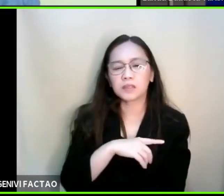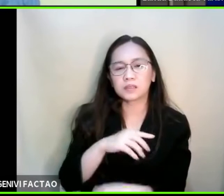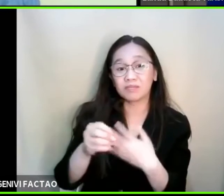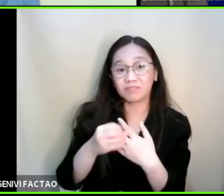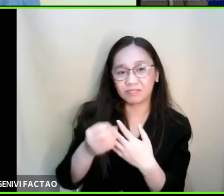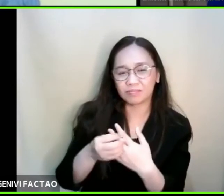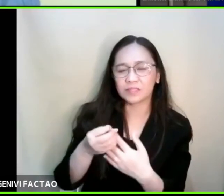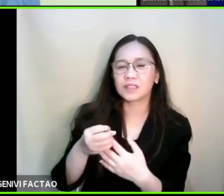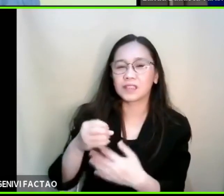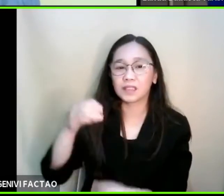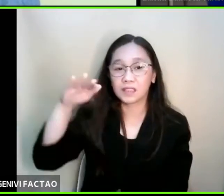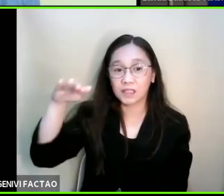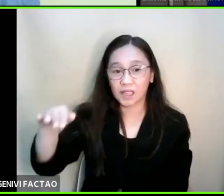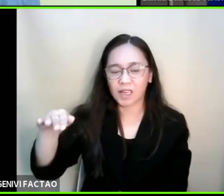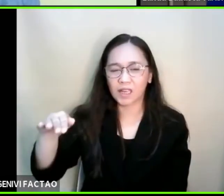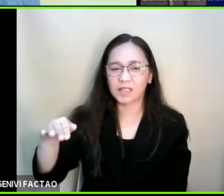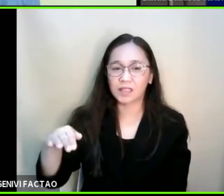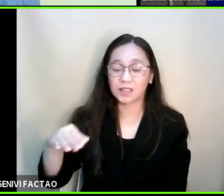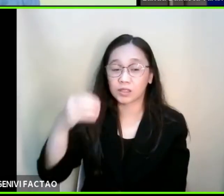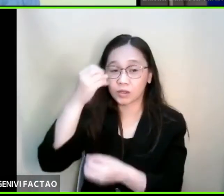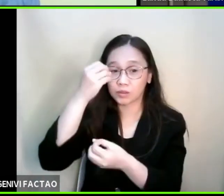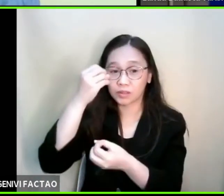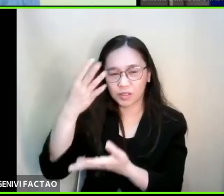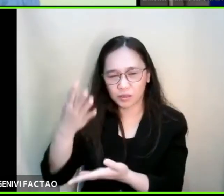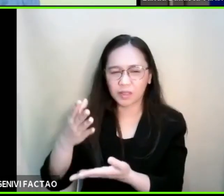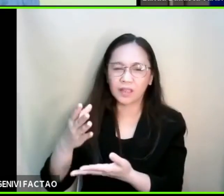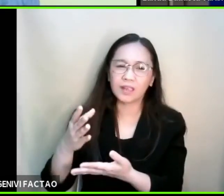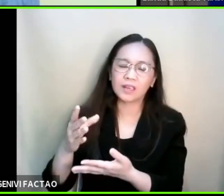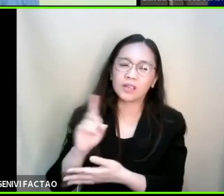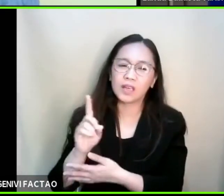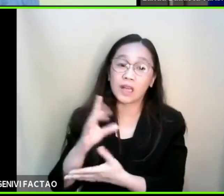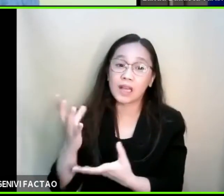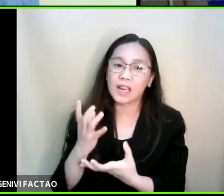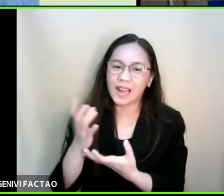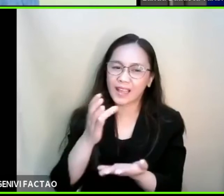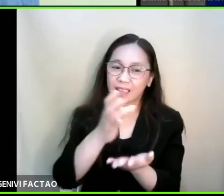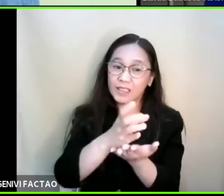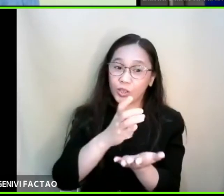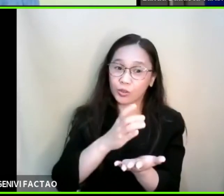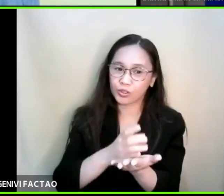natin kung ano yung gusto nilang maging course sa college. The same way for our